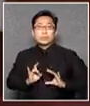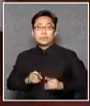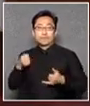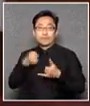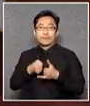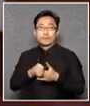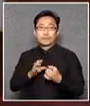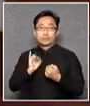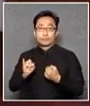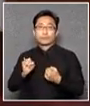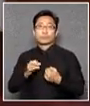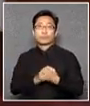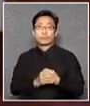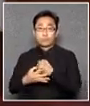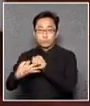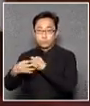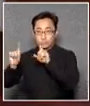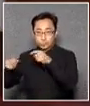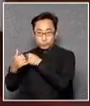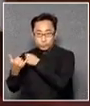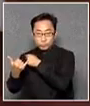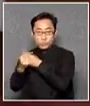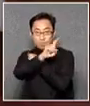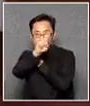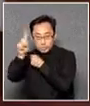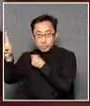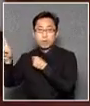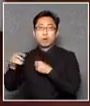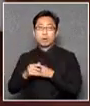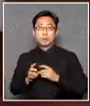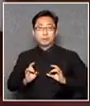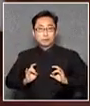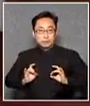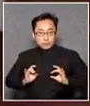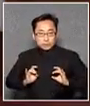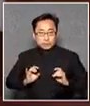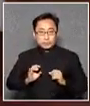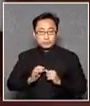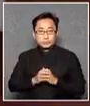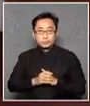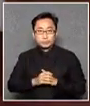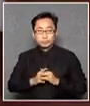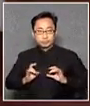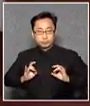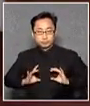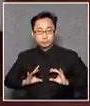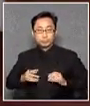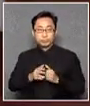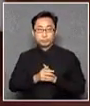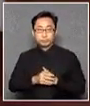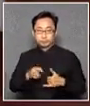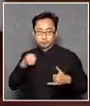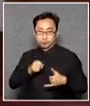罪。第3条括弧6，任何人施犯施行酷刑